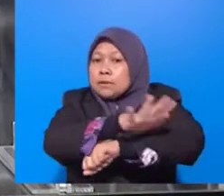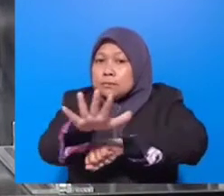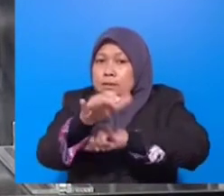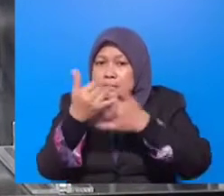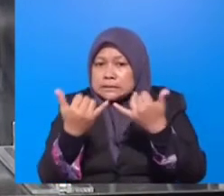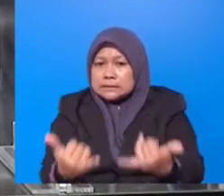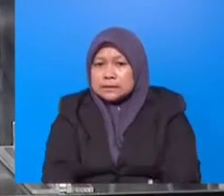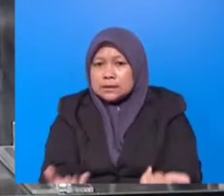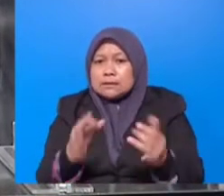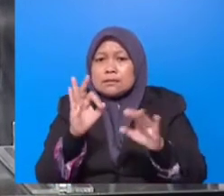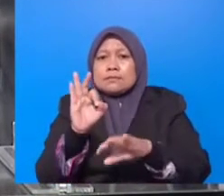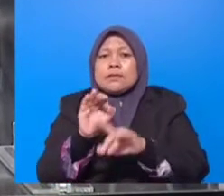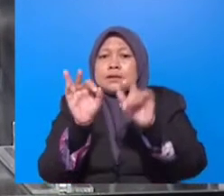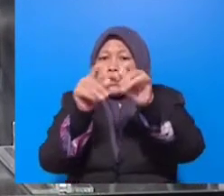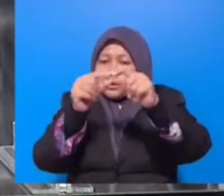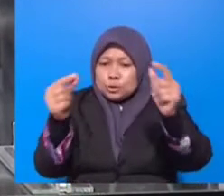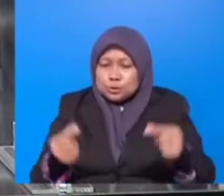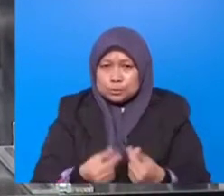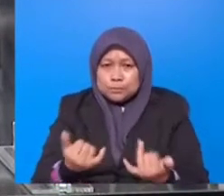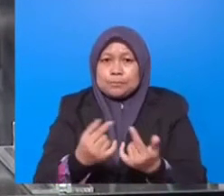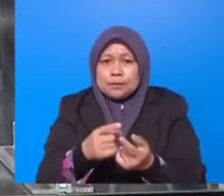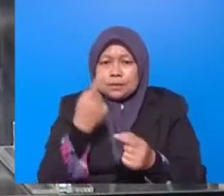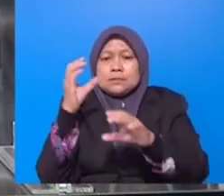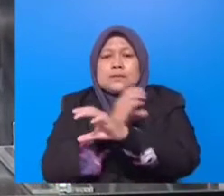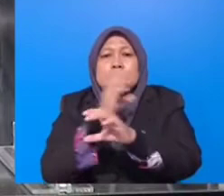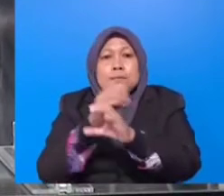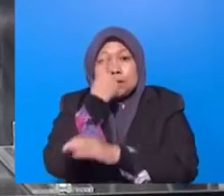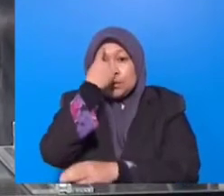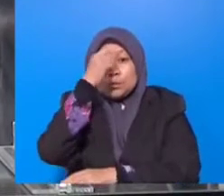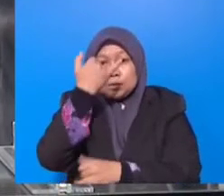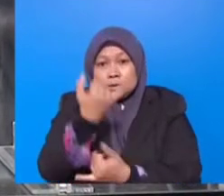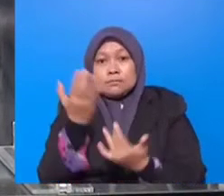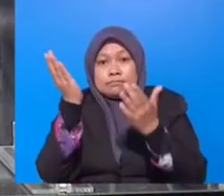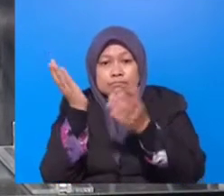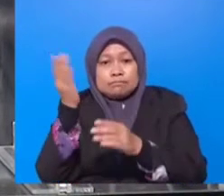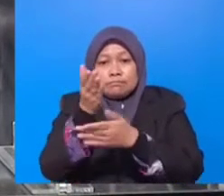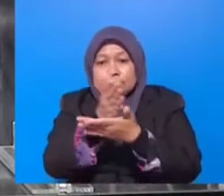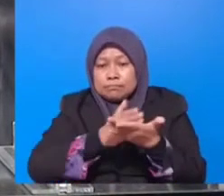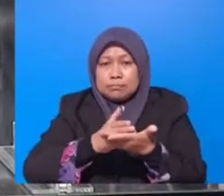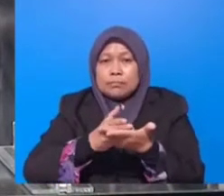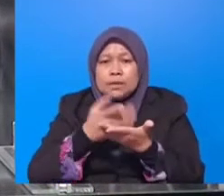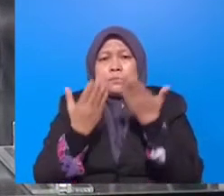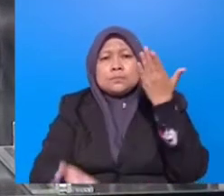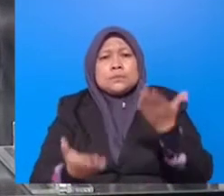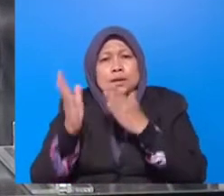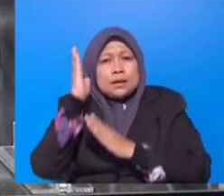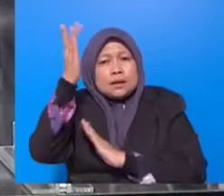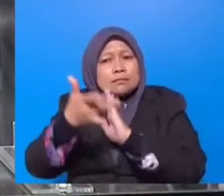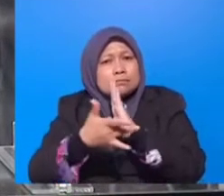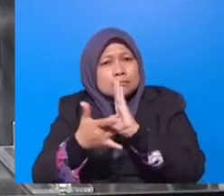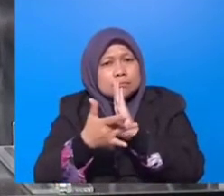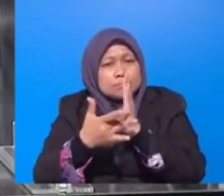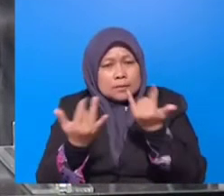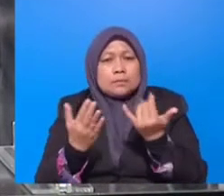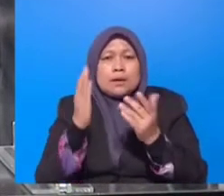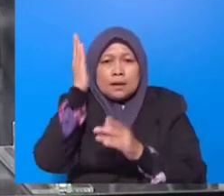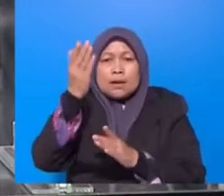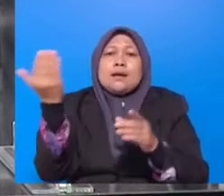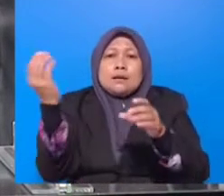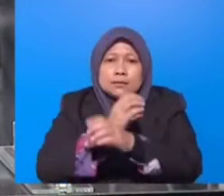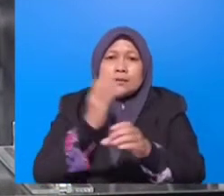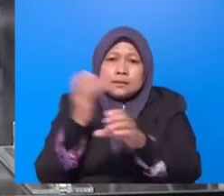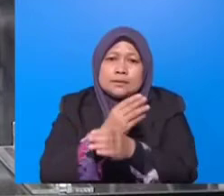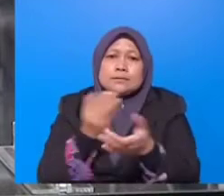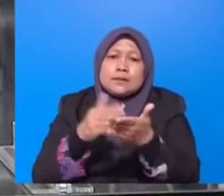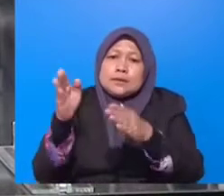revolusi faculty seperti ini Sara yang memberi cabaran kepada faculty teknologi maklumat kemungkinan akan datang akan menghadapi cabaran